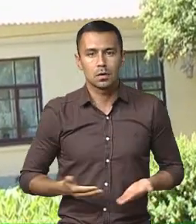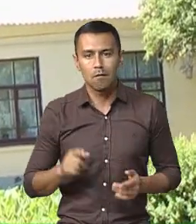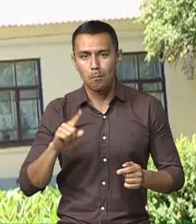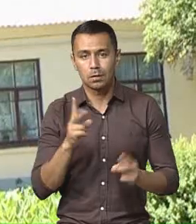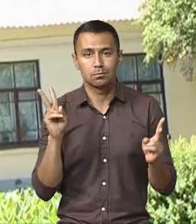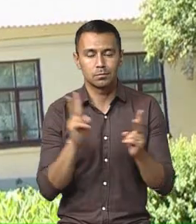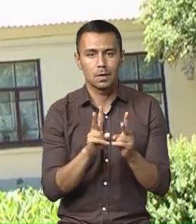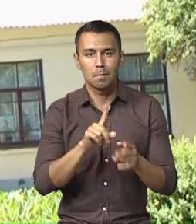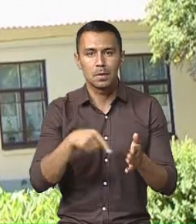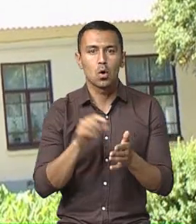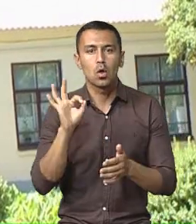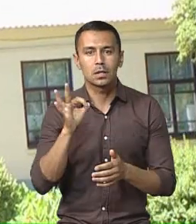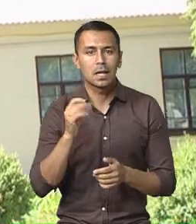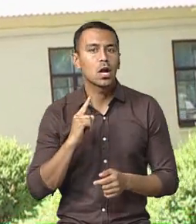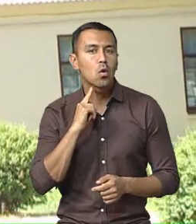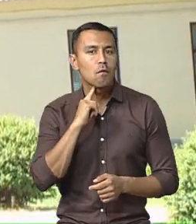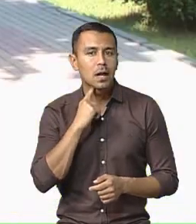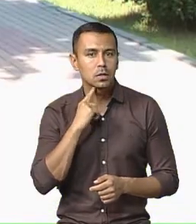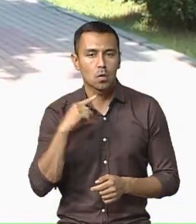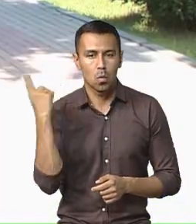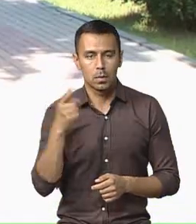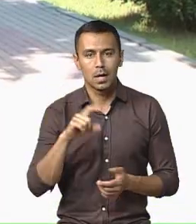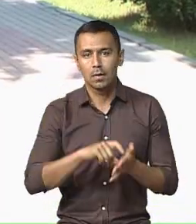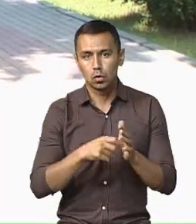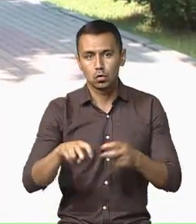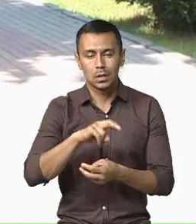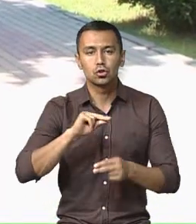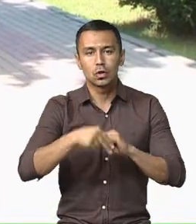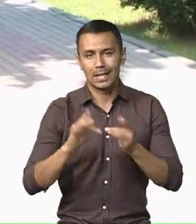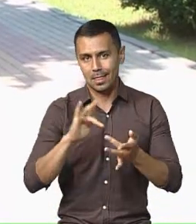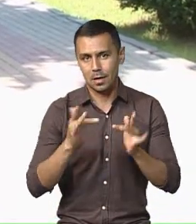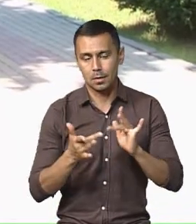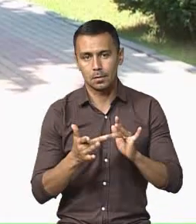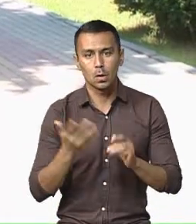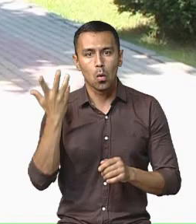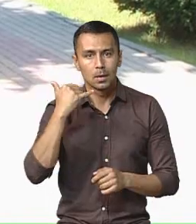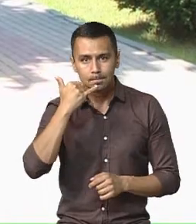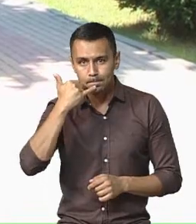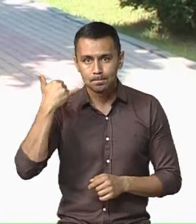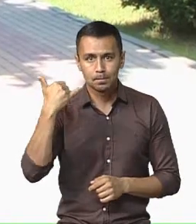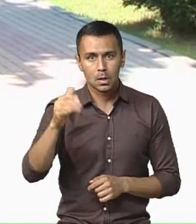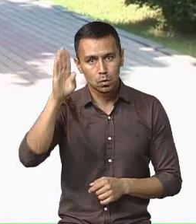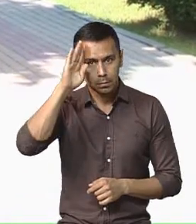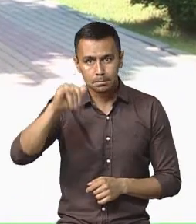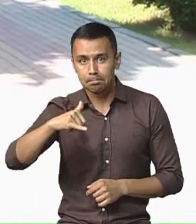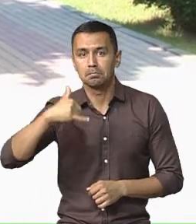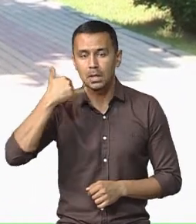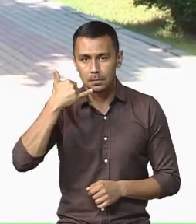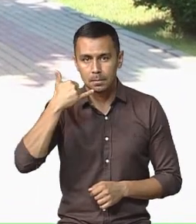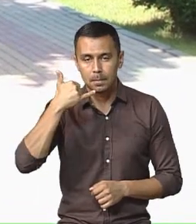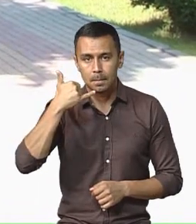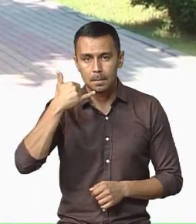зіткнулася в Олександрії Кіровоградської області. Квартиру шукала через інтернет. Коли зателефонували, чоловік взяв